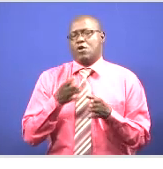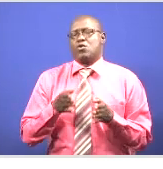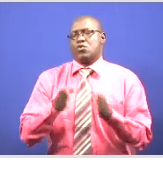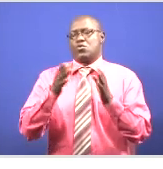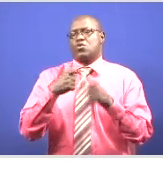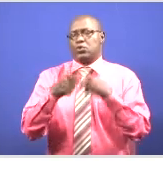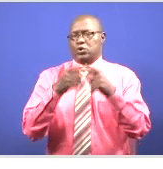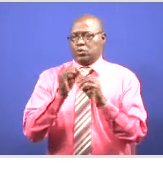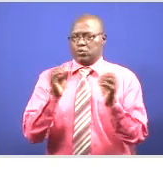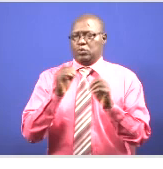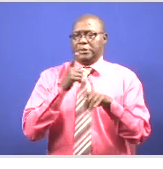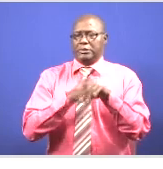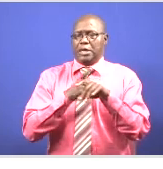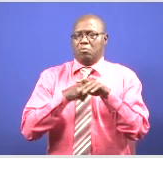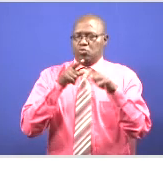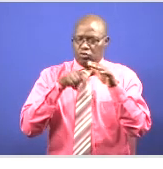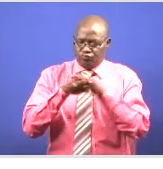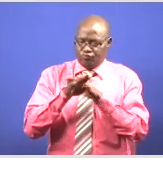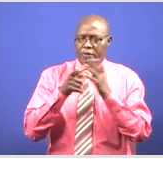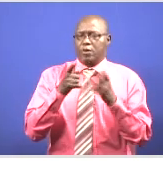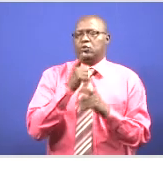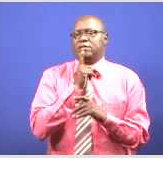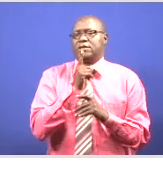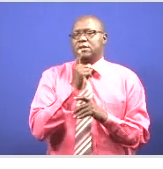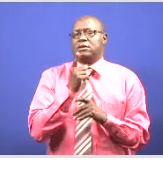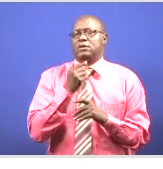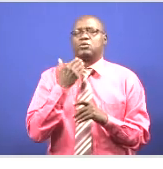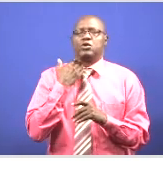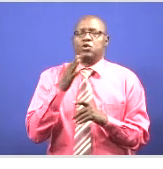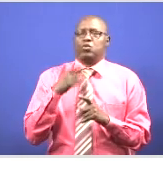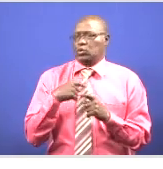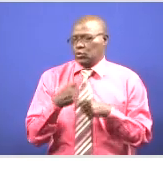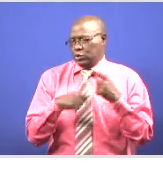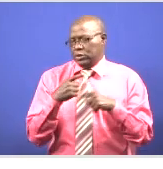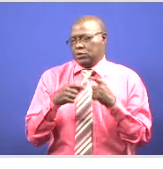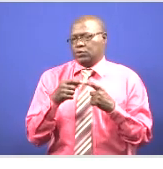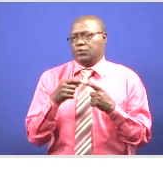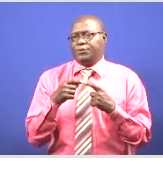Wakati tulifika, tukasema hatutaki kuendelea na